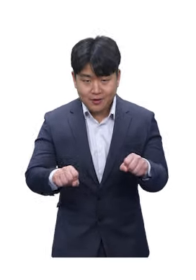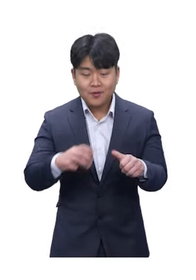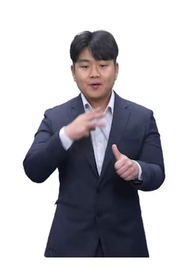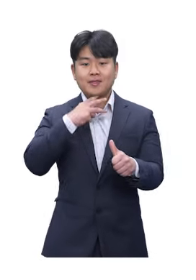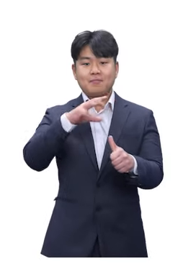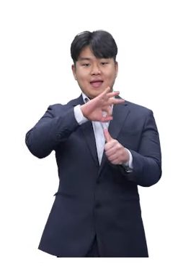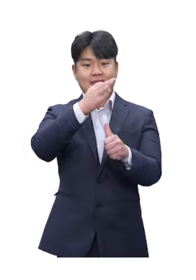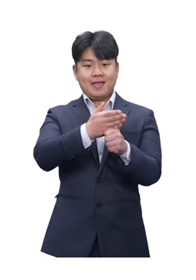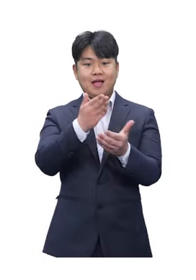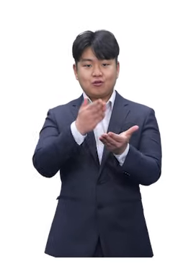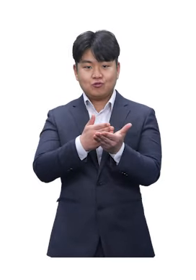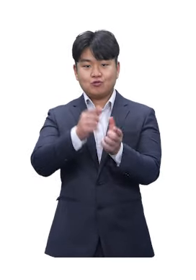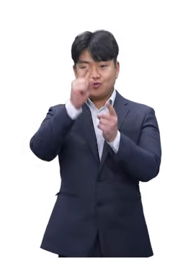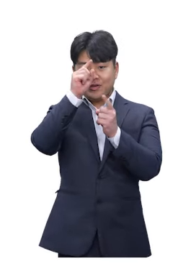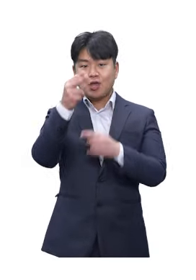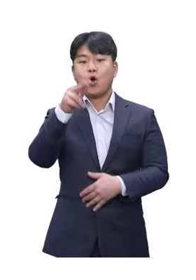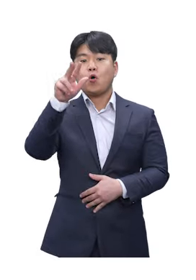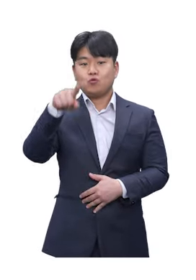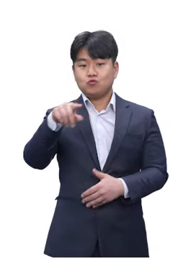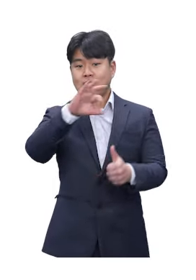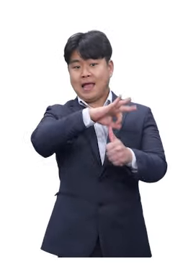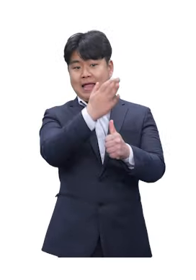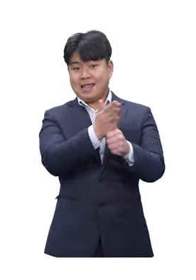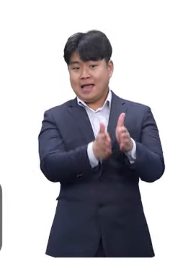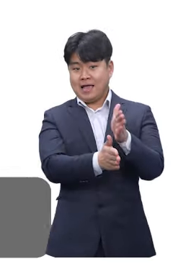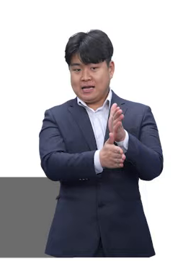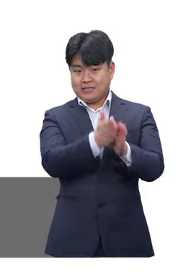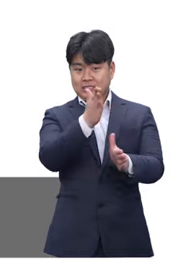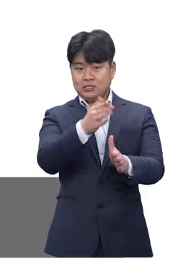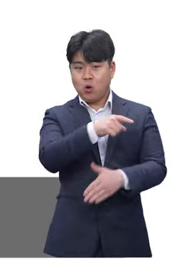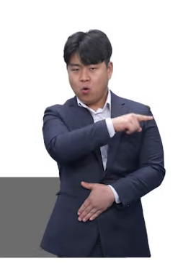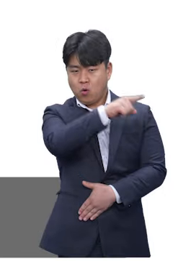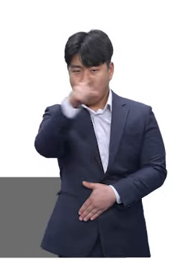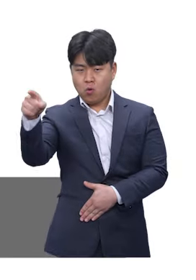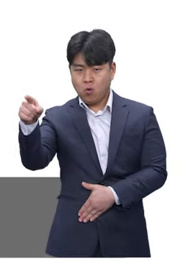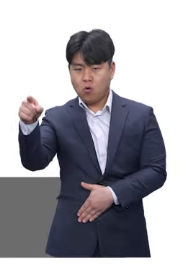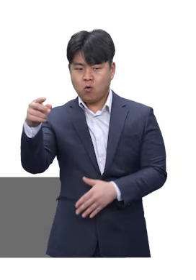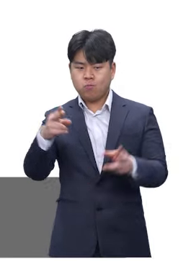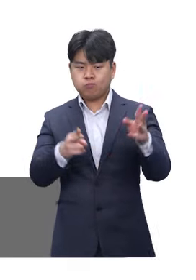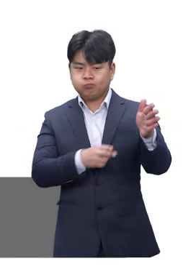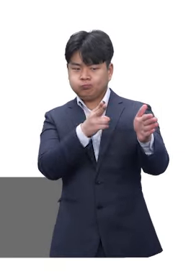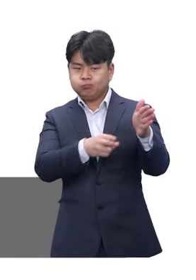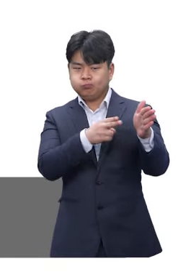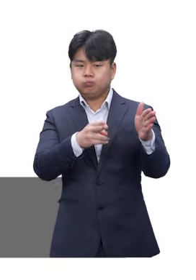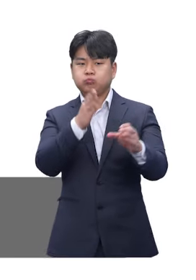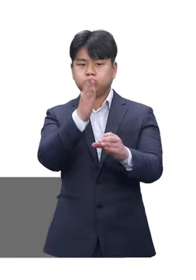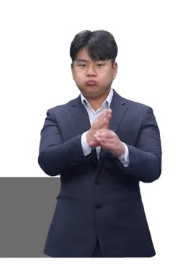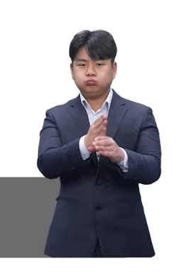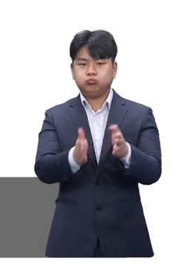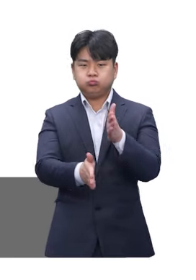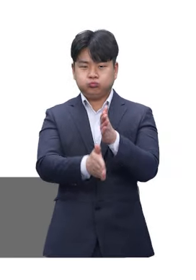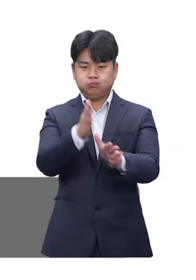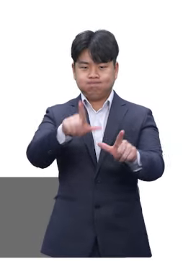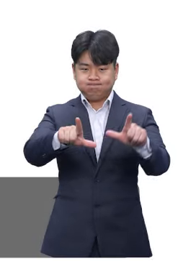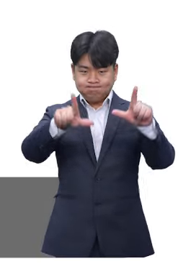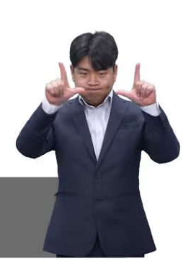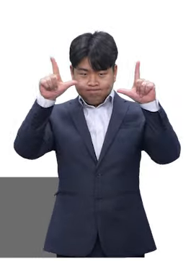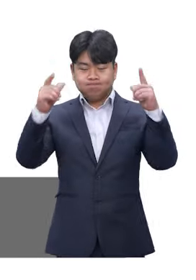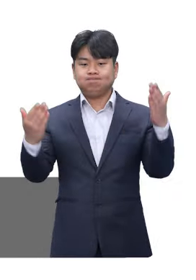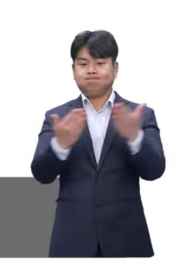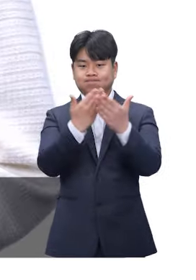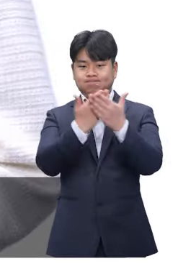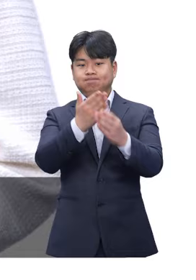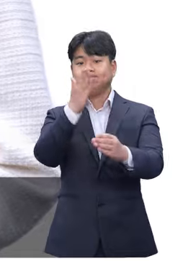안녕하세요. 3분 안양의 이현주입니다. 안양시가 인덕원역을 중심으로 수도권 서남부의 철도 중심 도시로 도약할